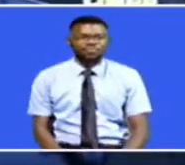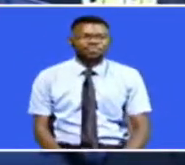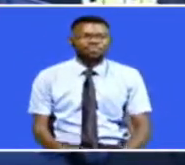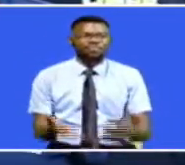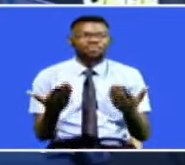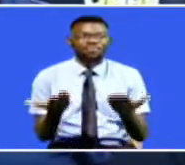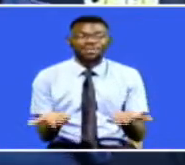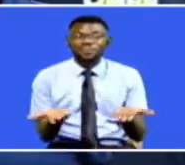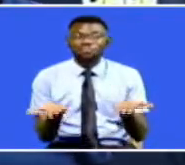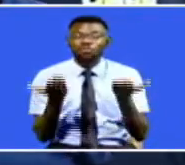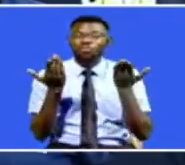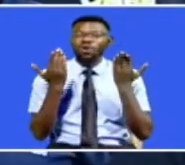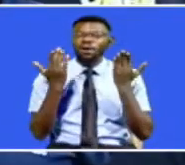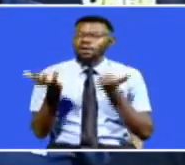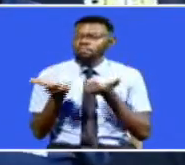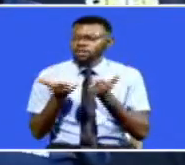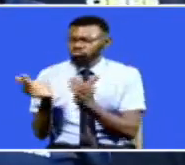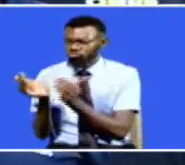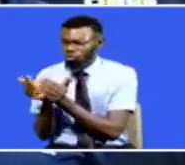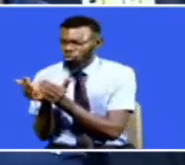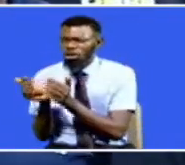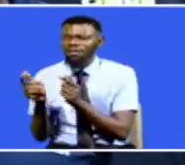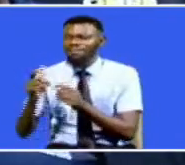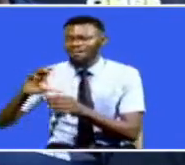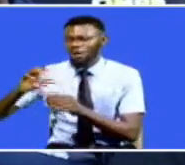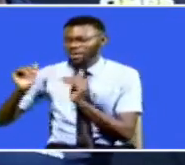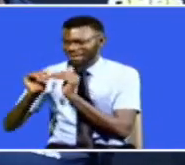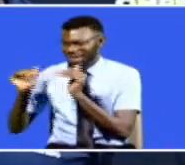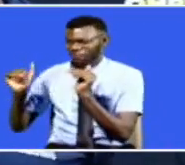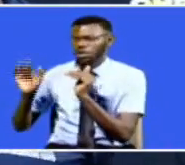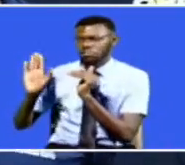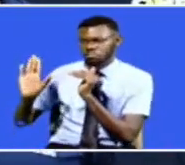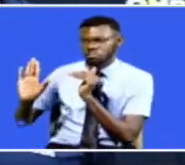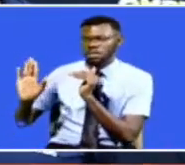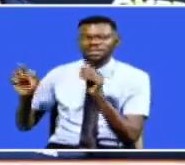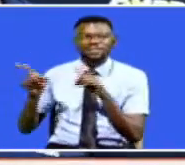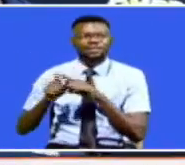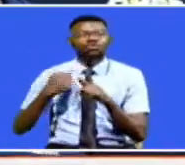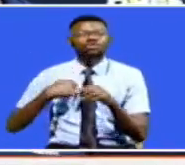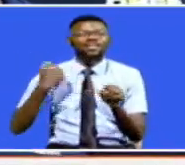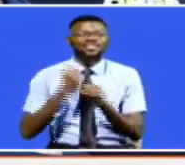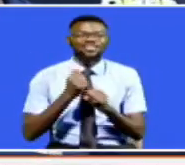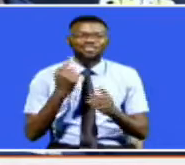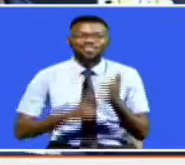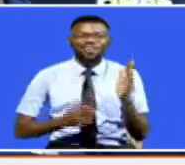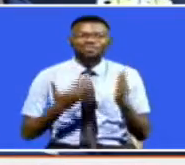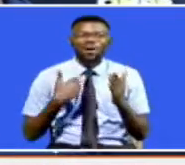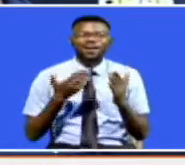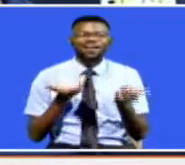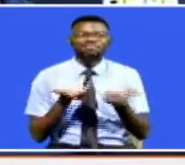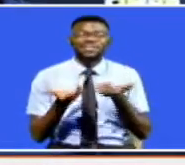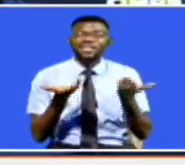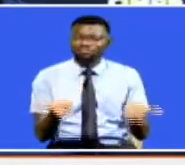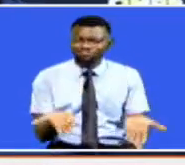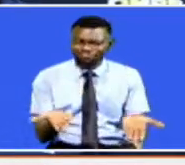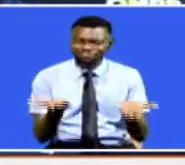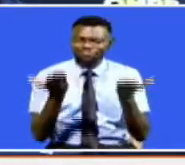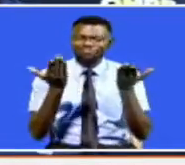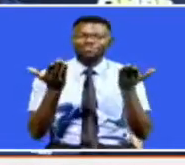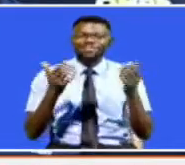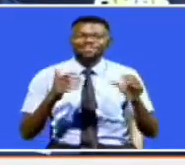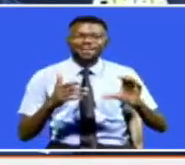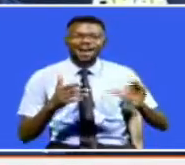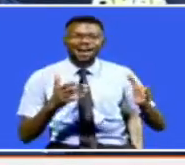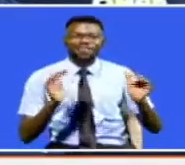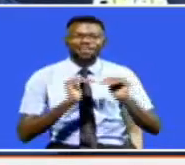promote MSMEs, to promote businesses at the county level. Actually, what we are doing, we are revitalizing businesses at the county level. So